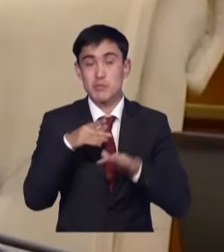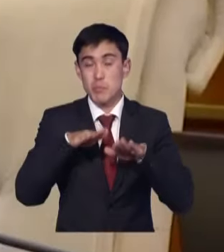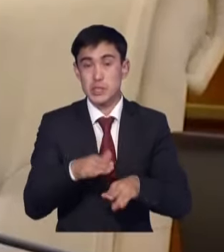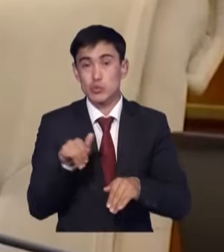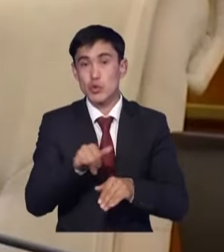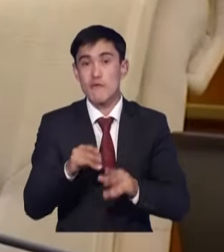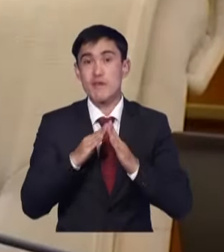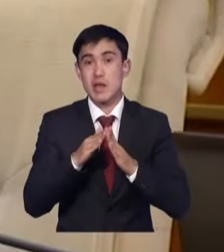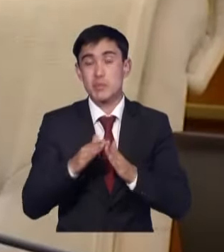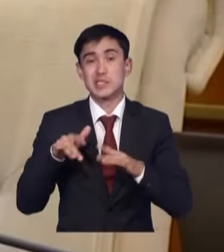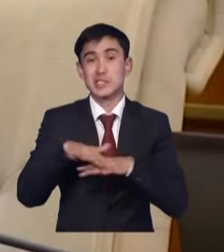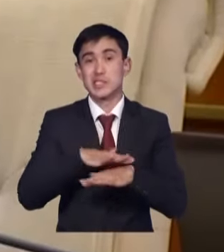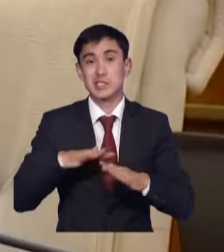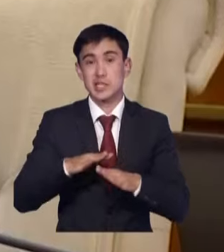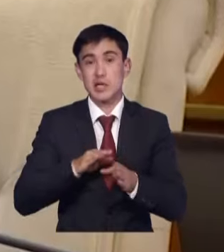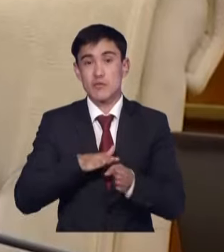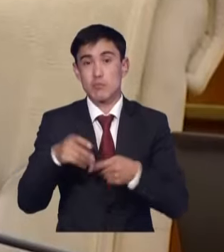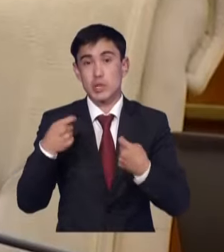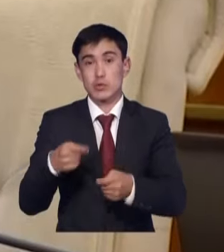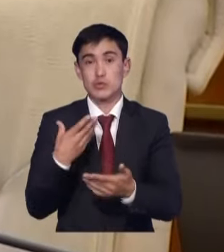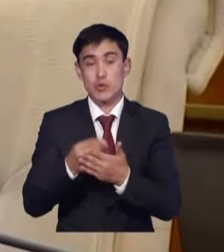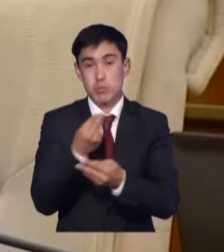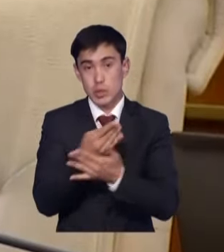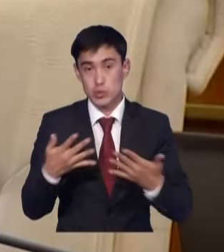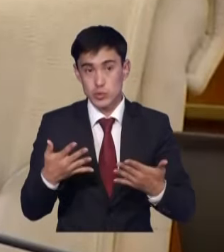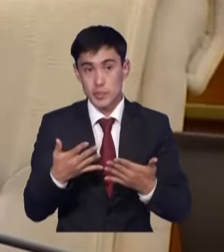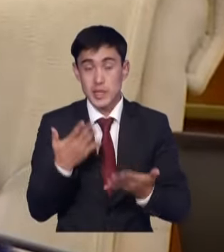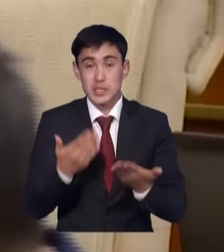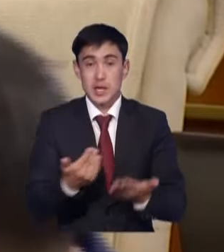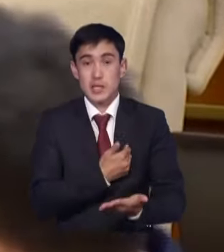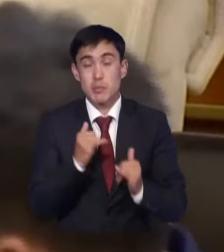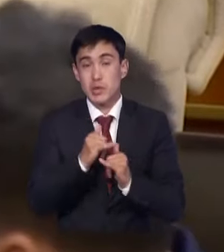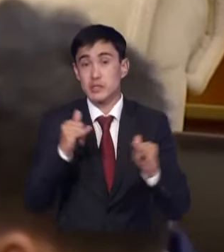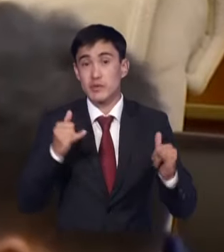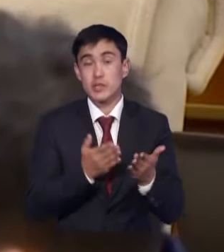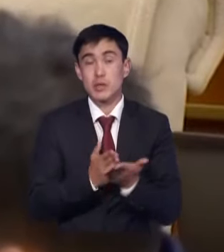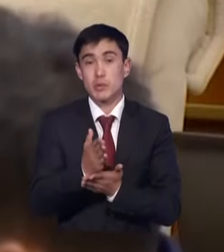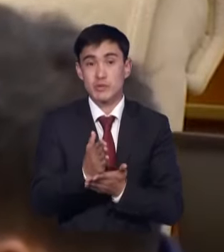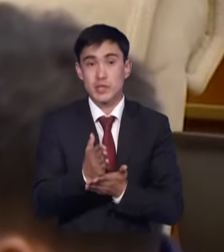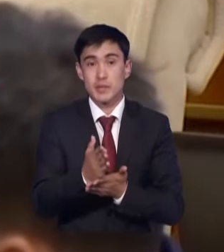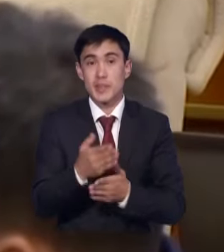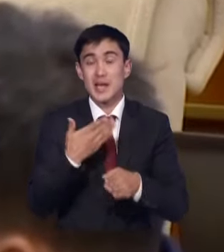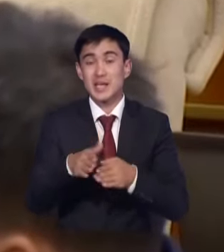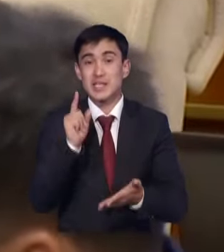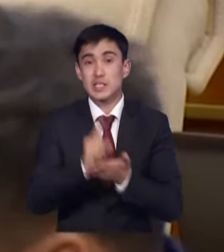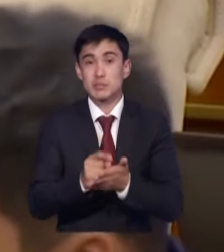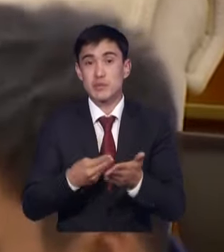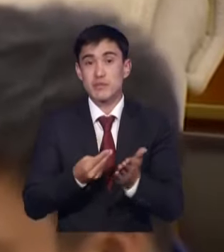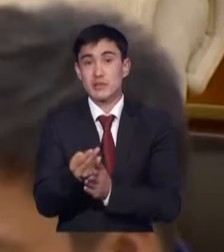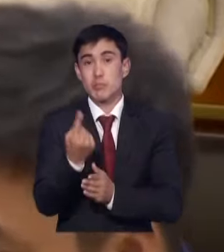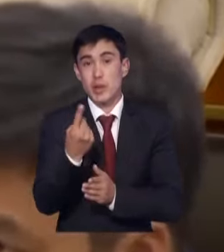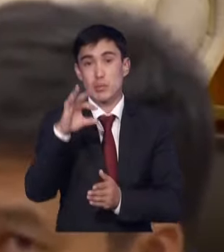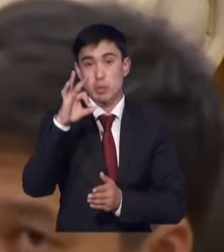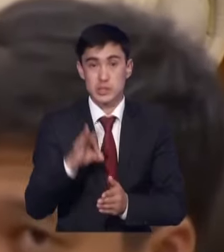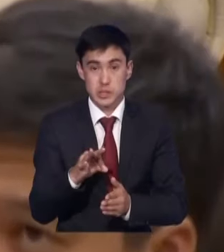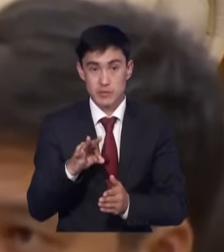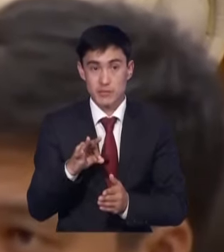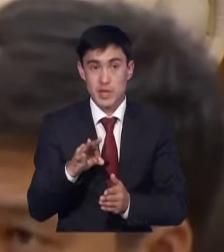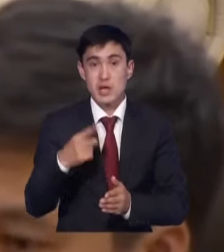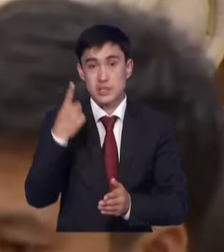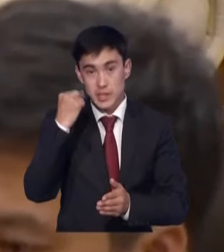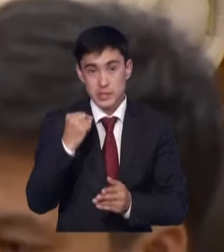куда фермеры и сельчане реализуют свою продукцию. Поэтому, если мы хотим развивать эту отрасль, кредиты должны выдаваться под 0%. Как